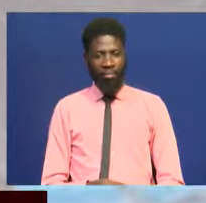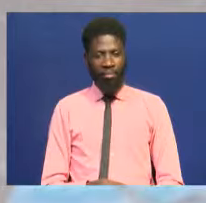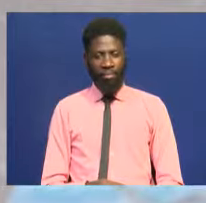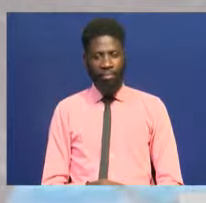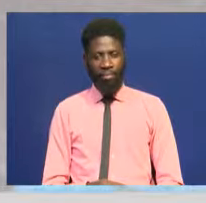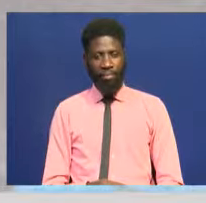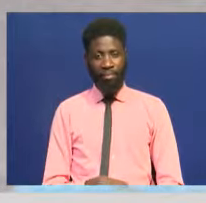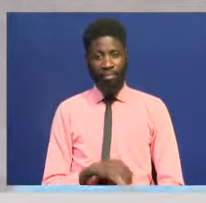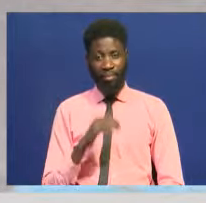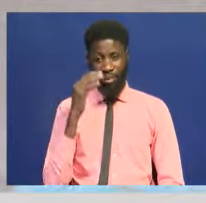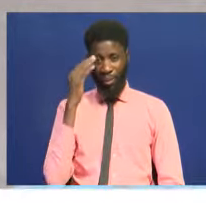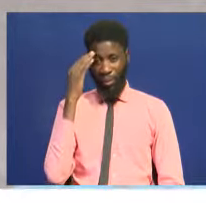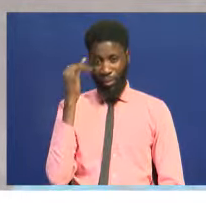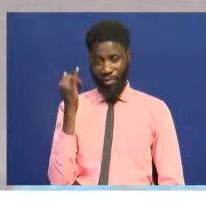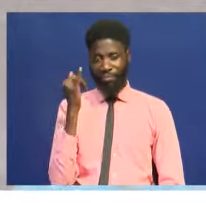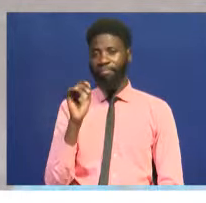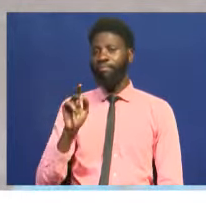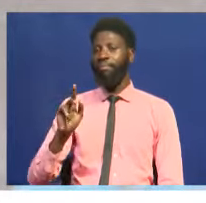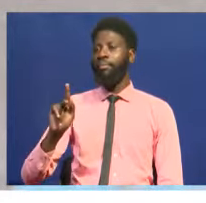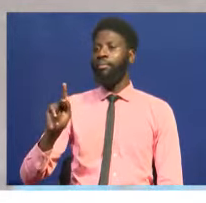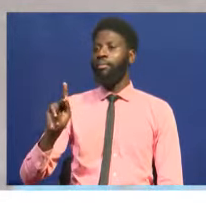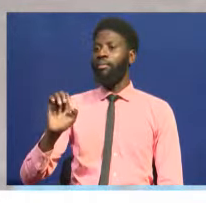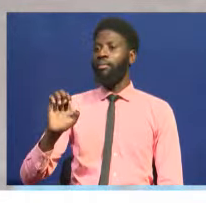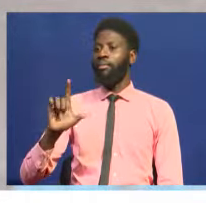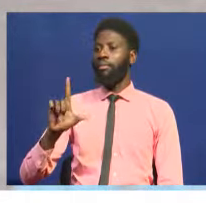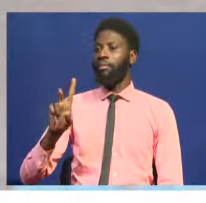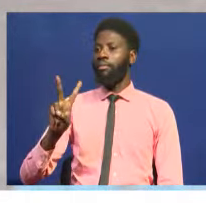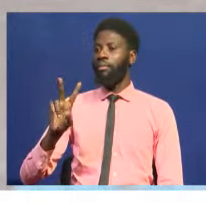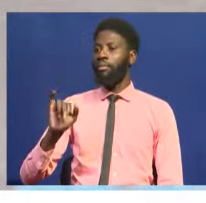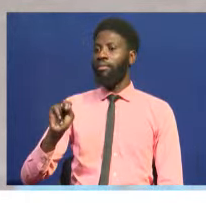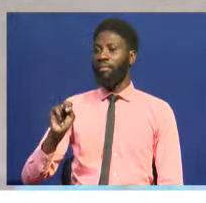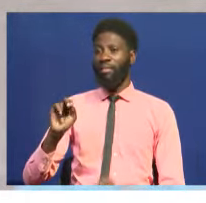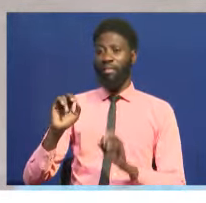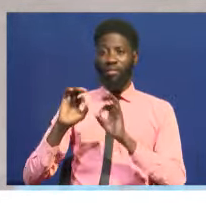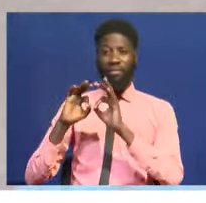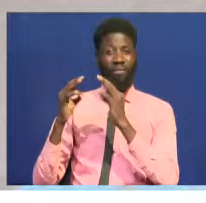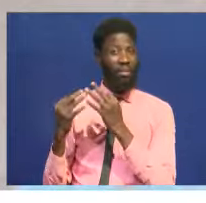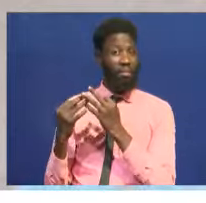Kwa sababu alikuwa ametoka mahali palipo chini sana.